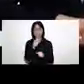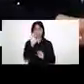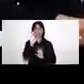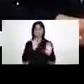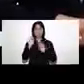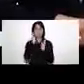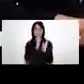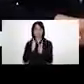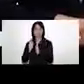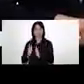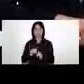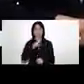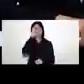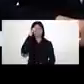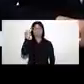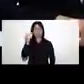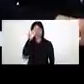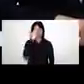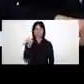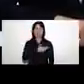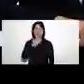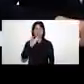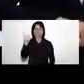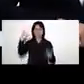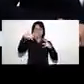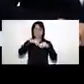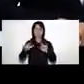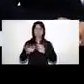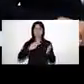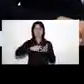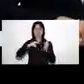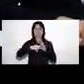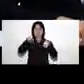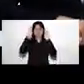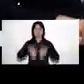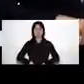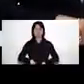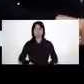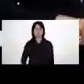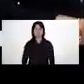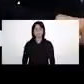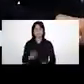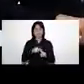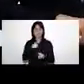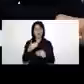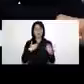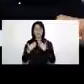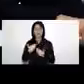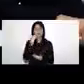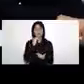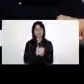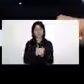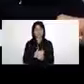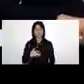პრიორიტეტის მიხედვით უნდა დალაგდეს და მთავრობისა და ხალხის ერთიან სამოქმედო გეგმად უნდა იქცეს. ამგვარი